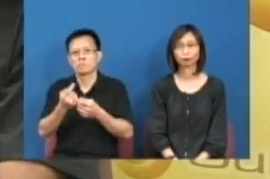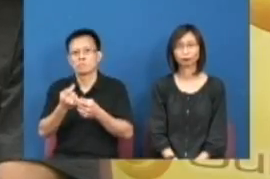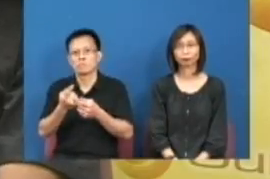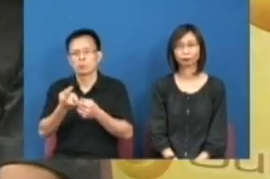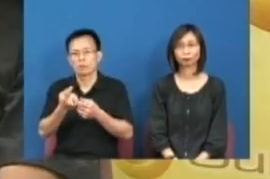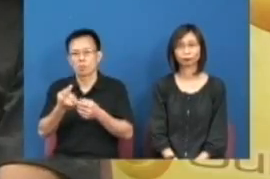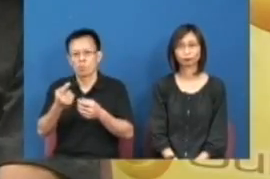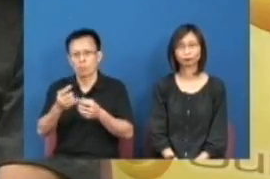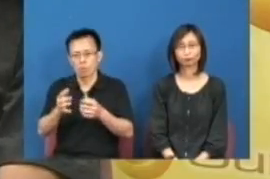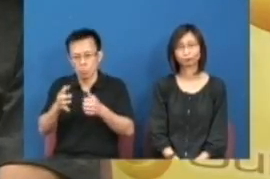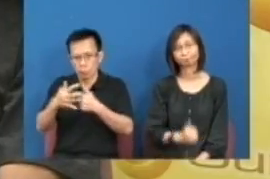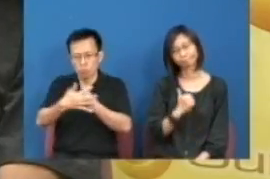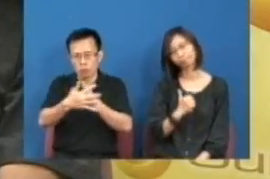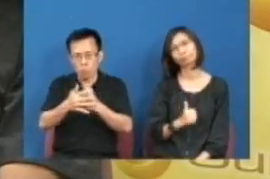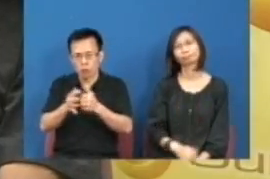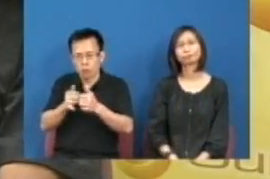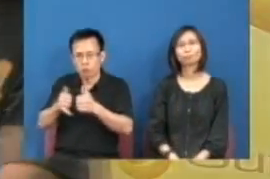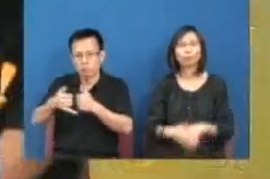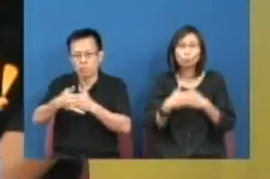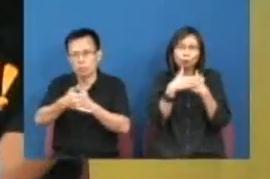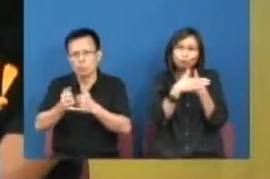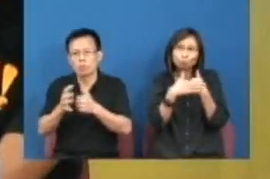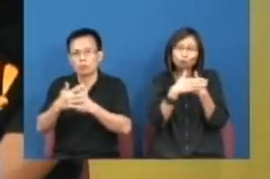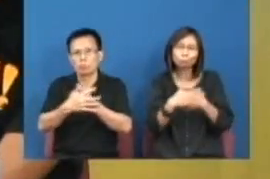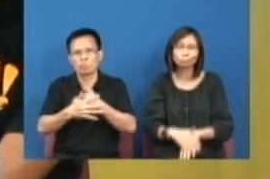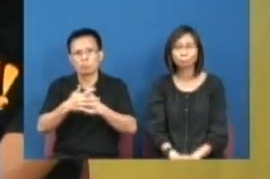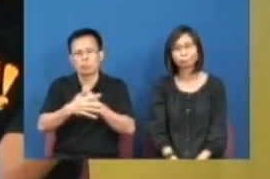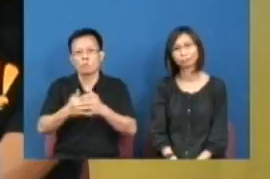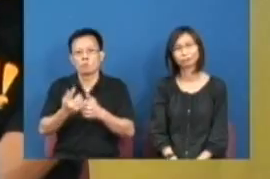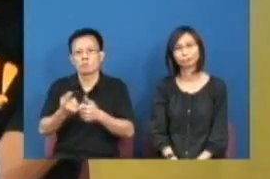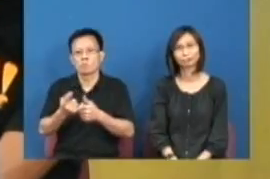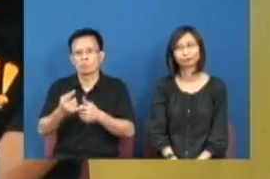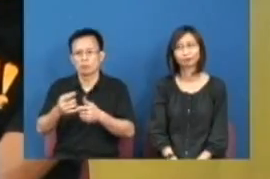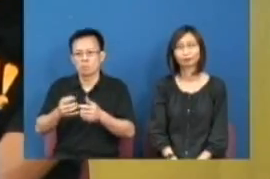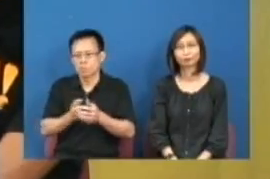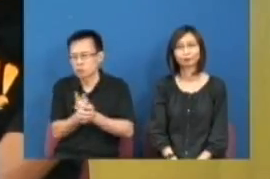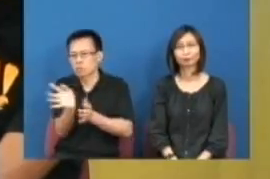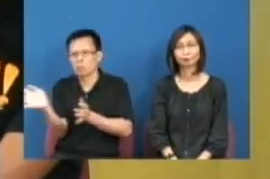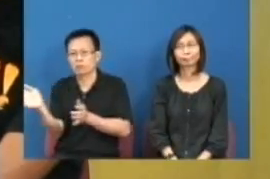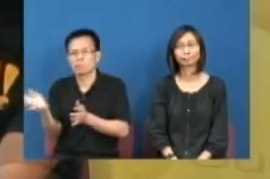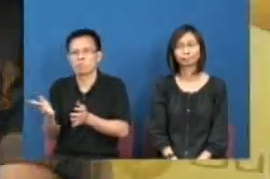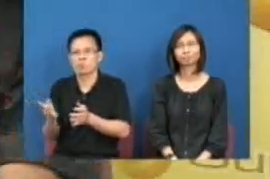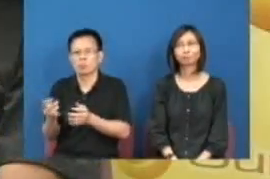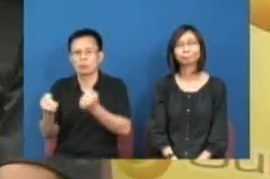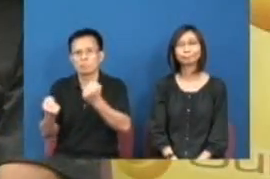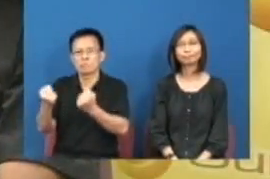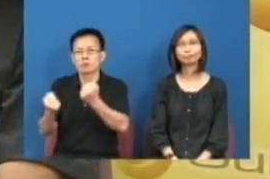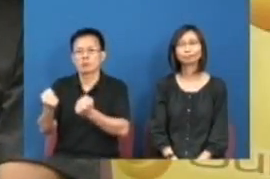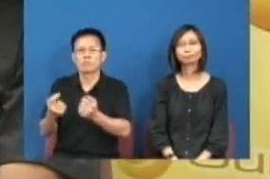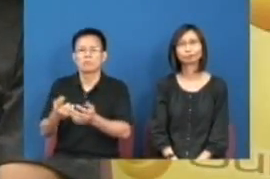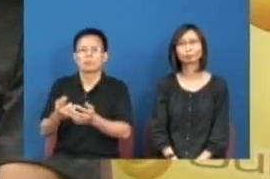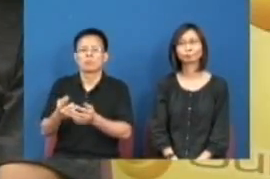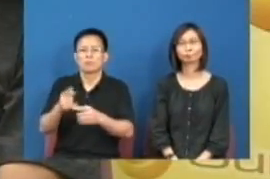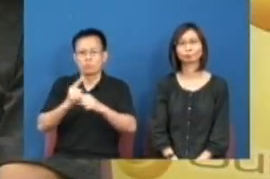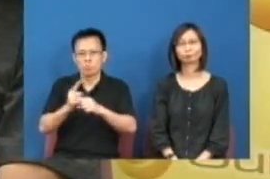受到保護啦，係咪？即係 被保護啦。 我睇佢嘅時候，佢就反方向行車，即係話原本就應該。是